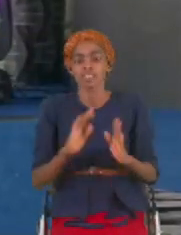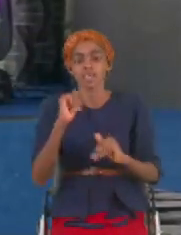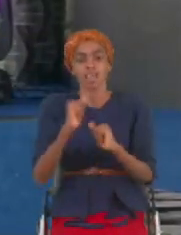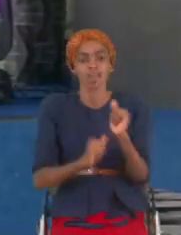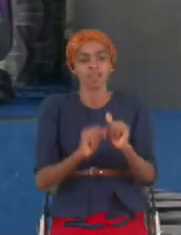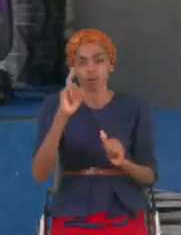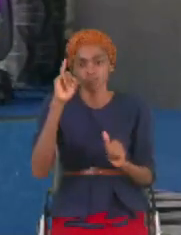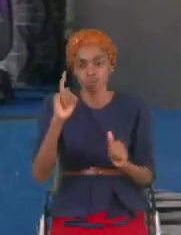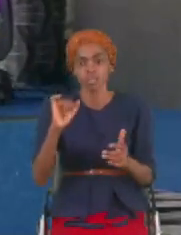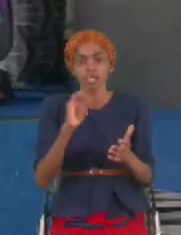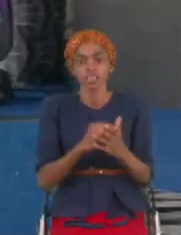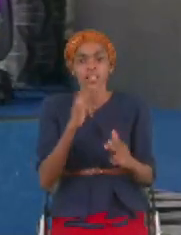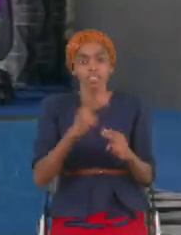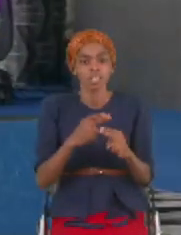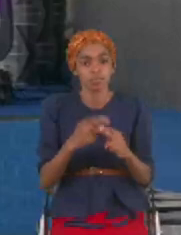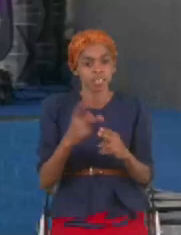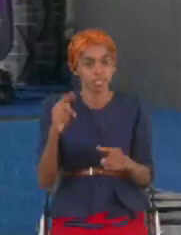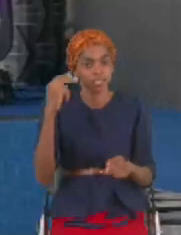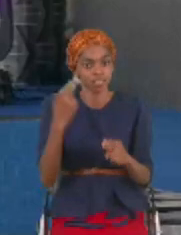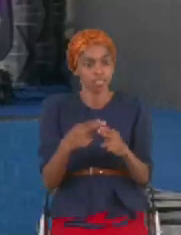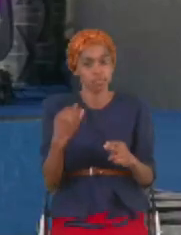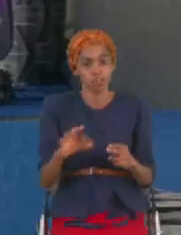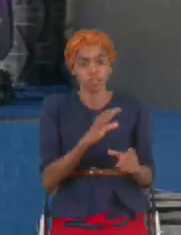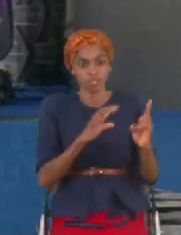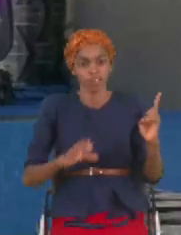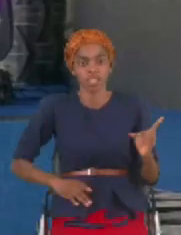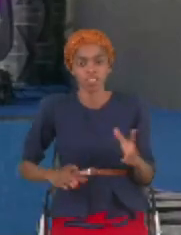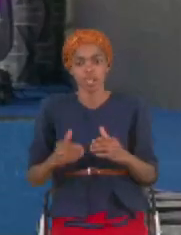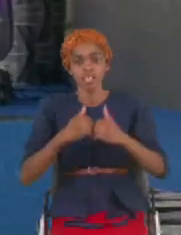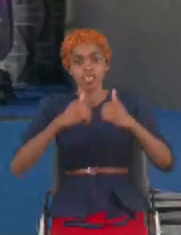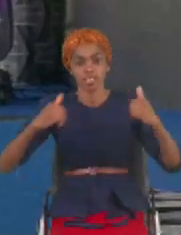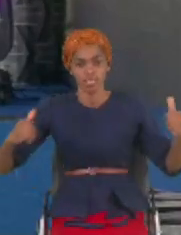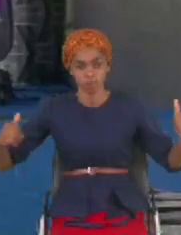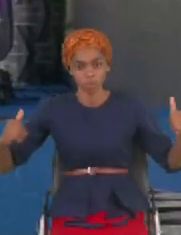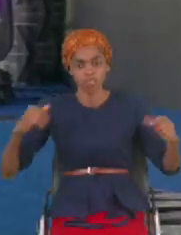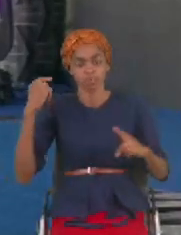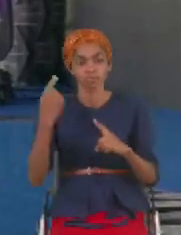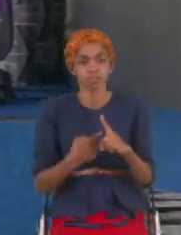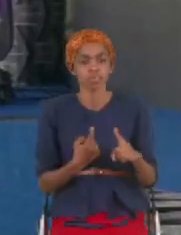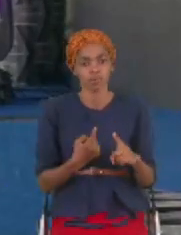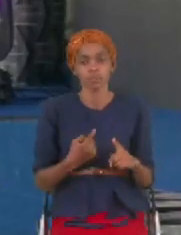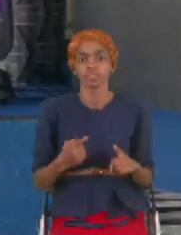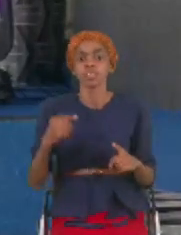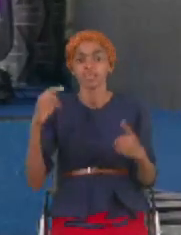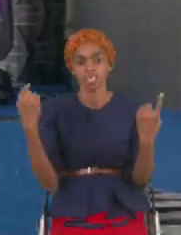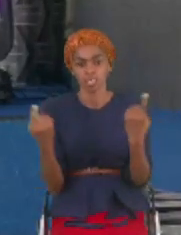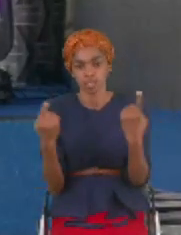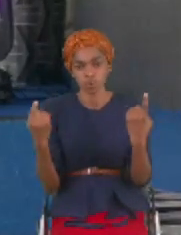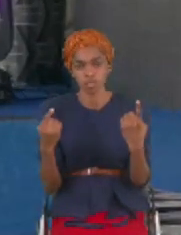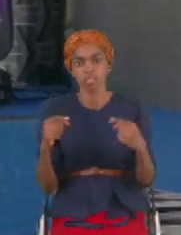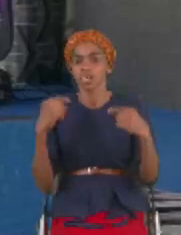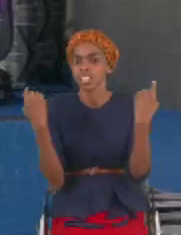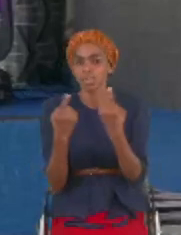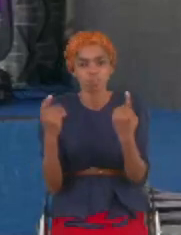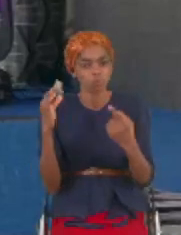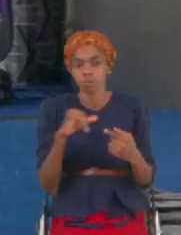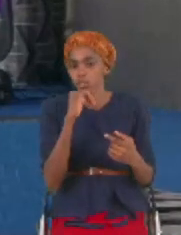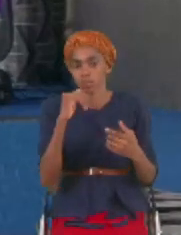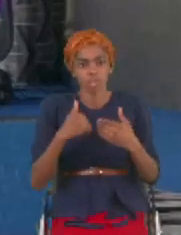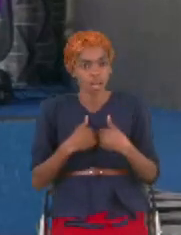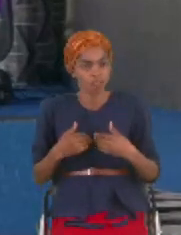prononce le nom du seigneur qui s'éloigne de l'iniquité vérité n'aura